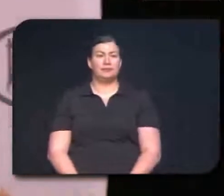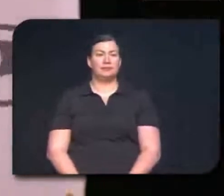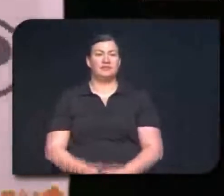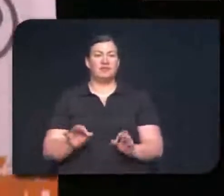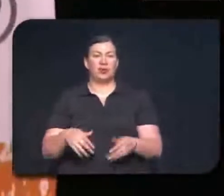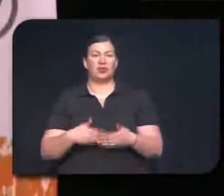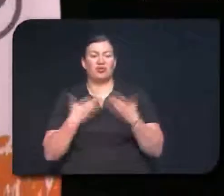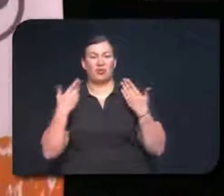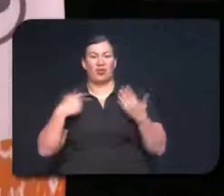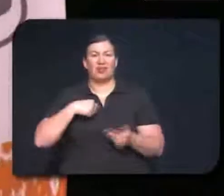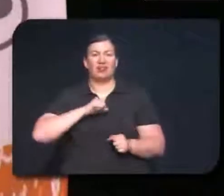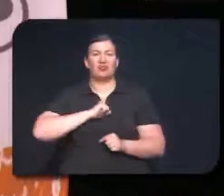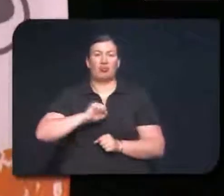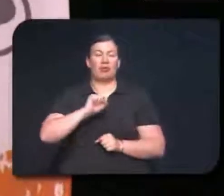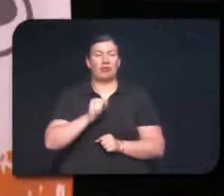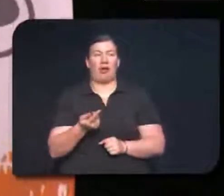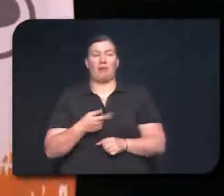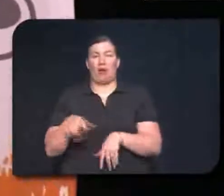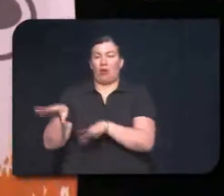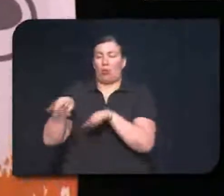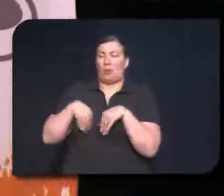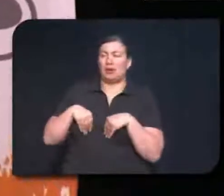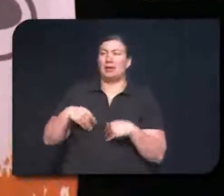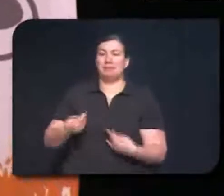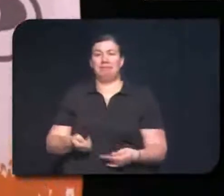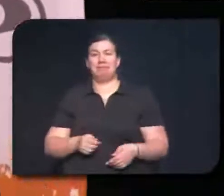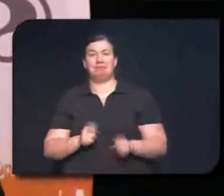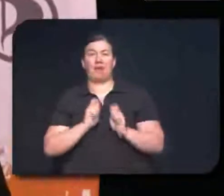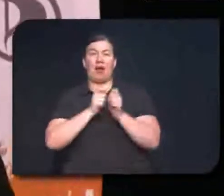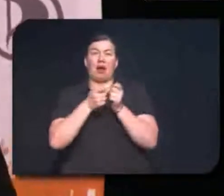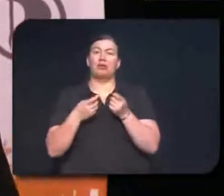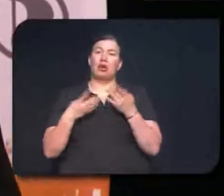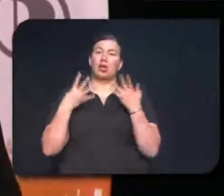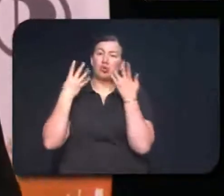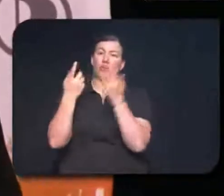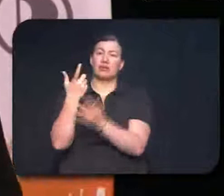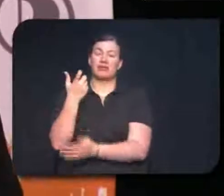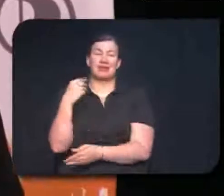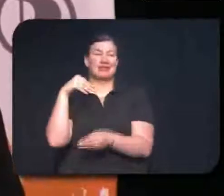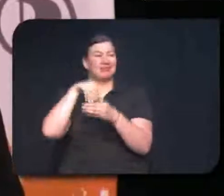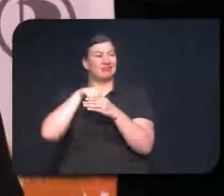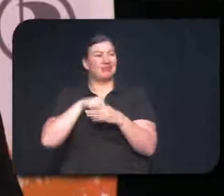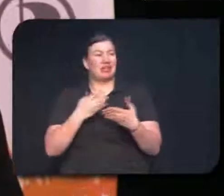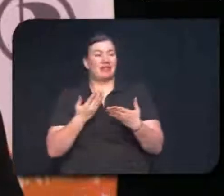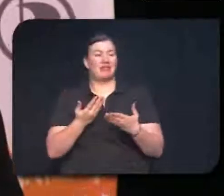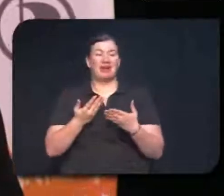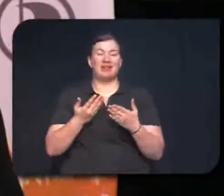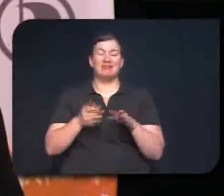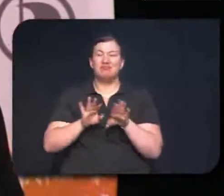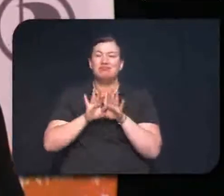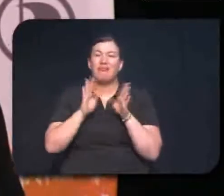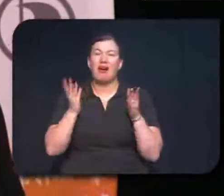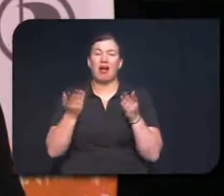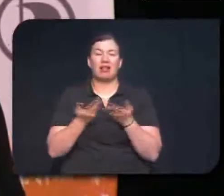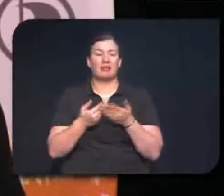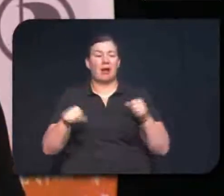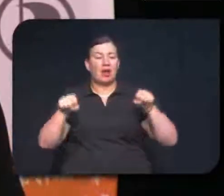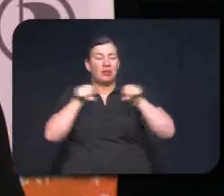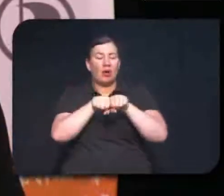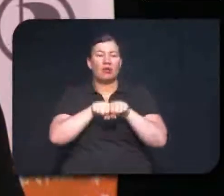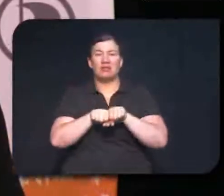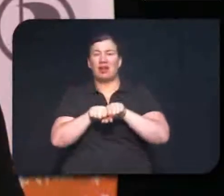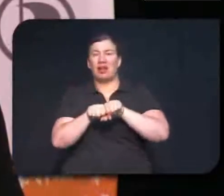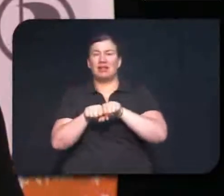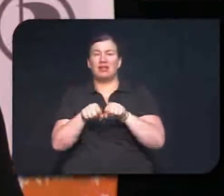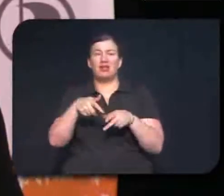guten Morgen ich übernehme das mal spontan der Antrag 29 vom Patrick Breyer sagt im Großen und Ganzen dass wir in einem Online-Tool debattieren